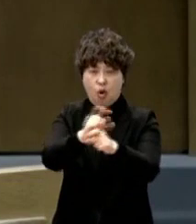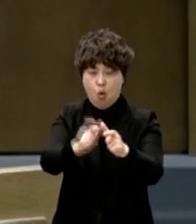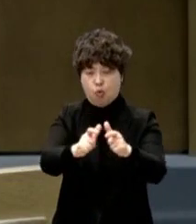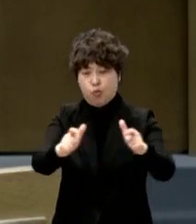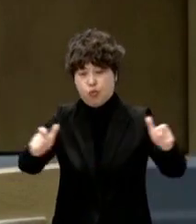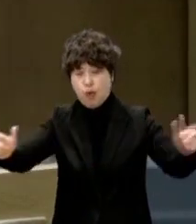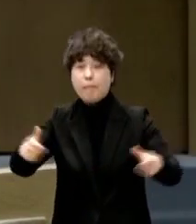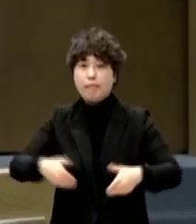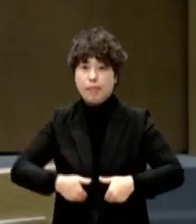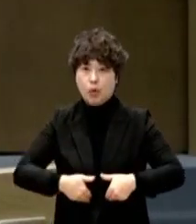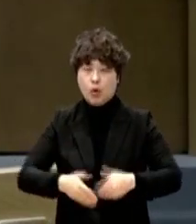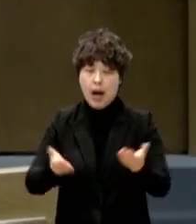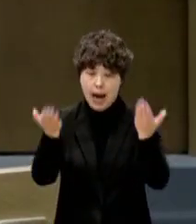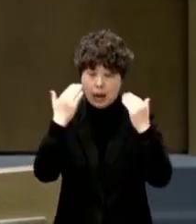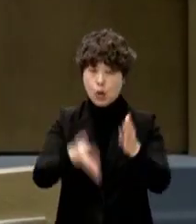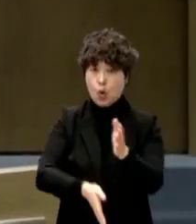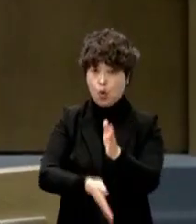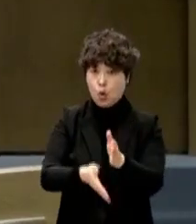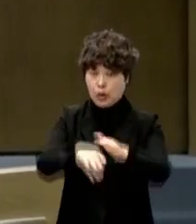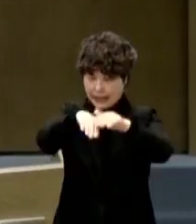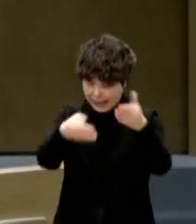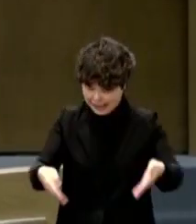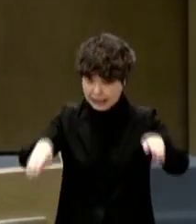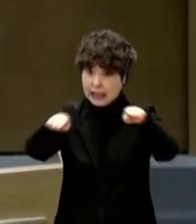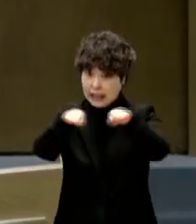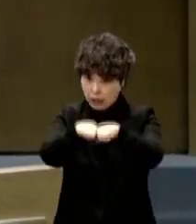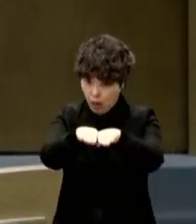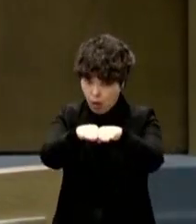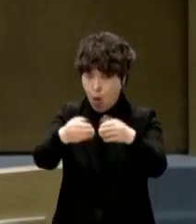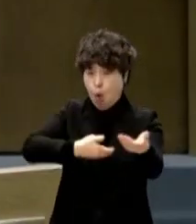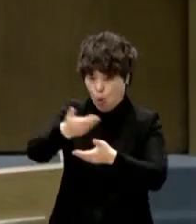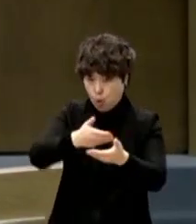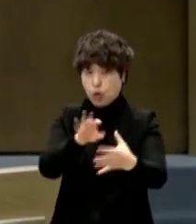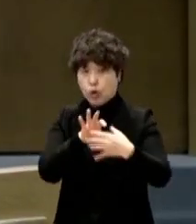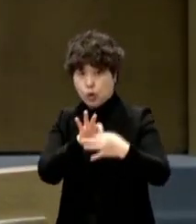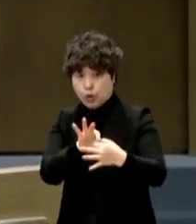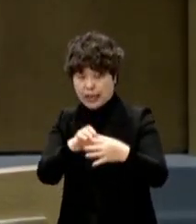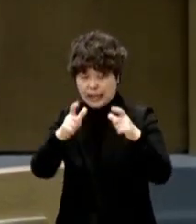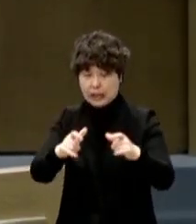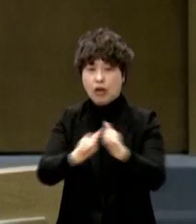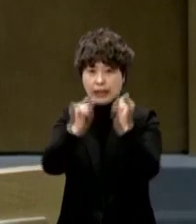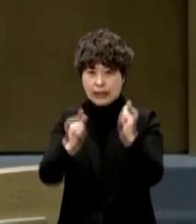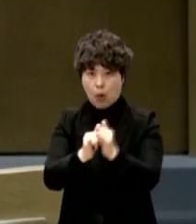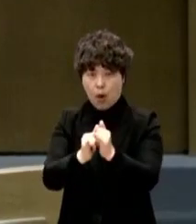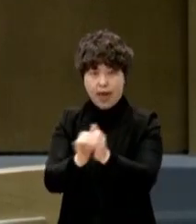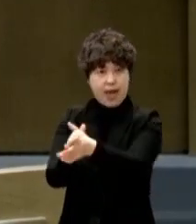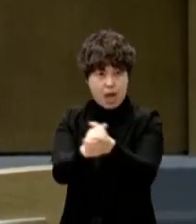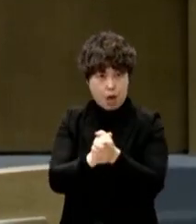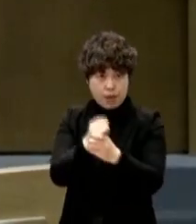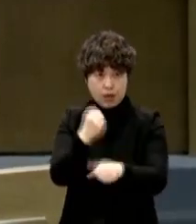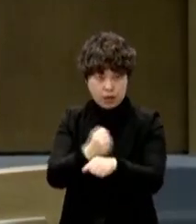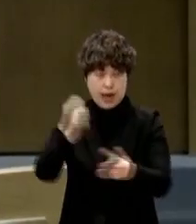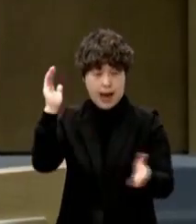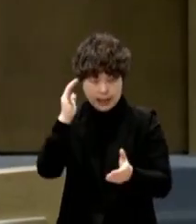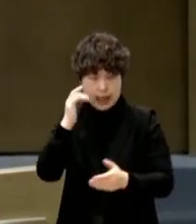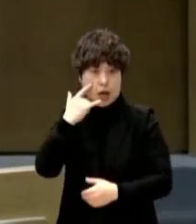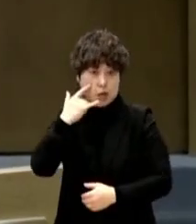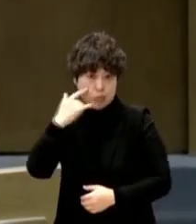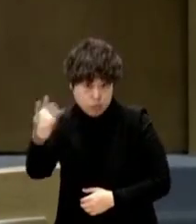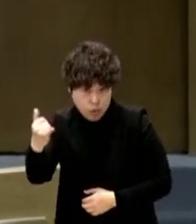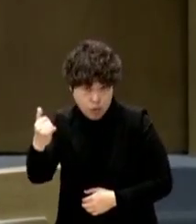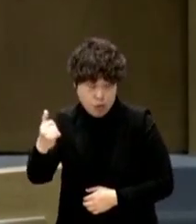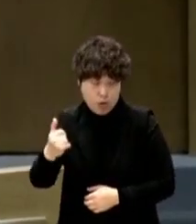나가겠습니다. 학교 시설 복합화와 시설 공유를 통해서 지역사회와 협력하는 한편 학생과